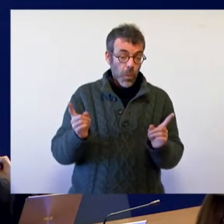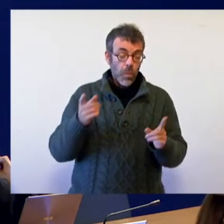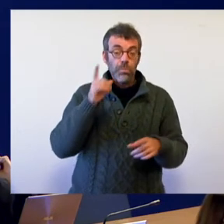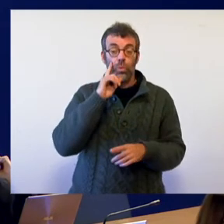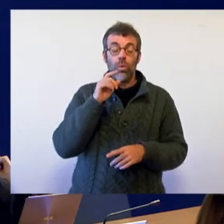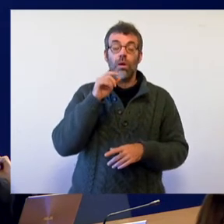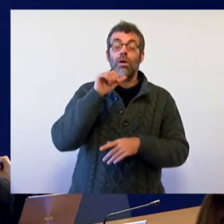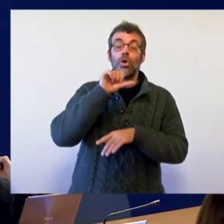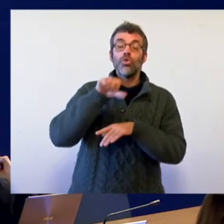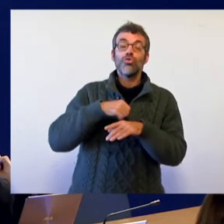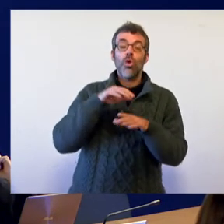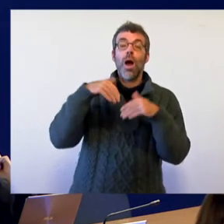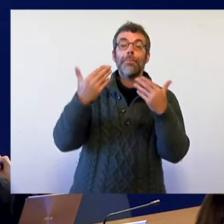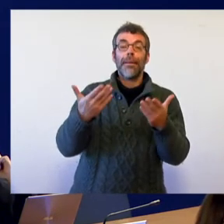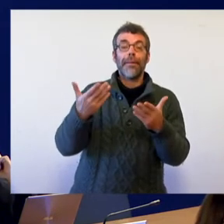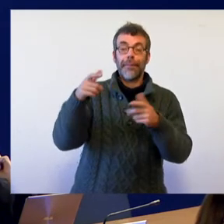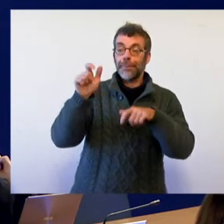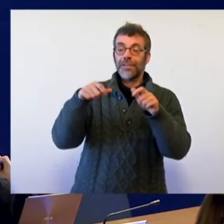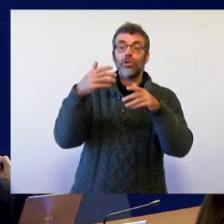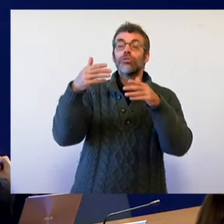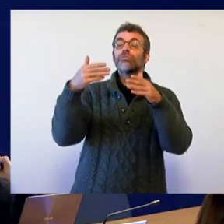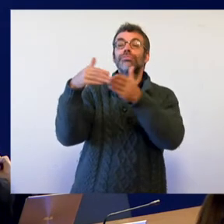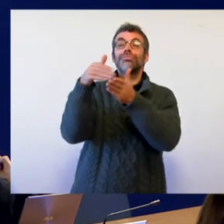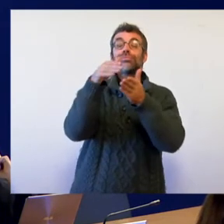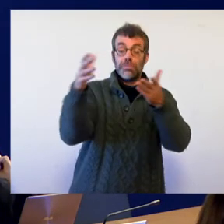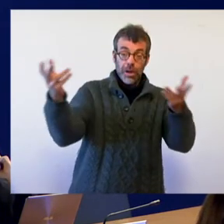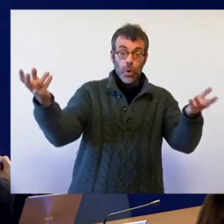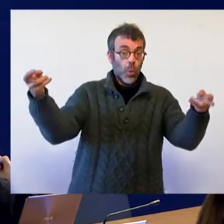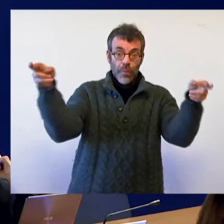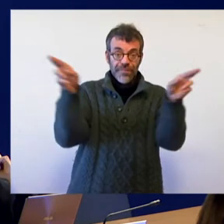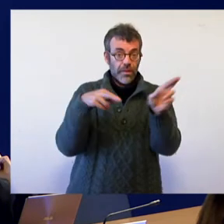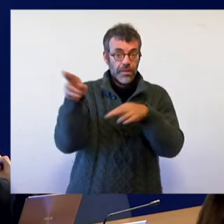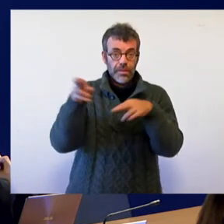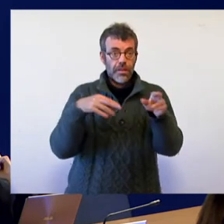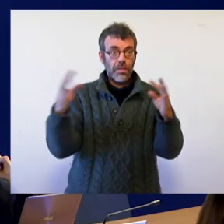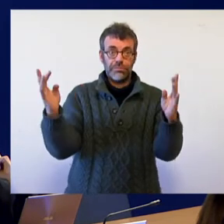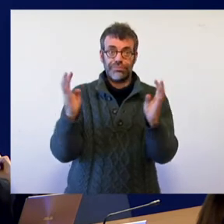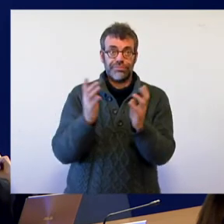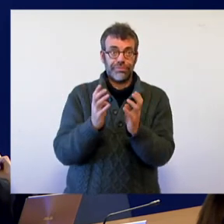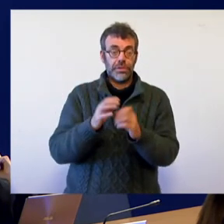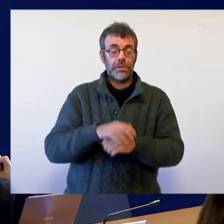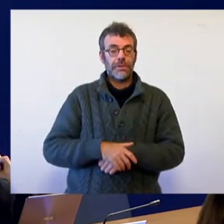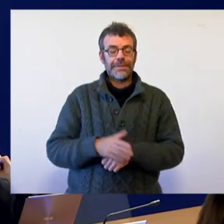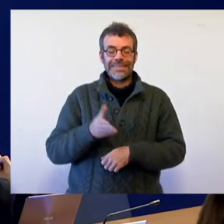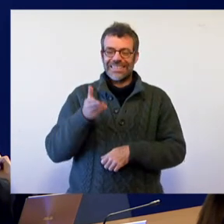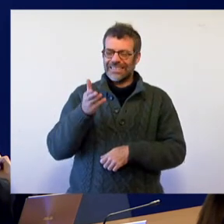tard, ces gens-là reviennent. Et je ne doute pas que vous ne pouvez pas laisser